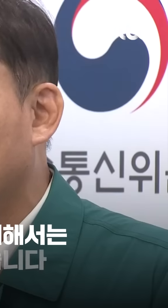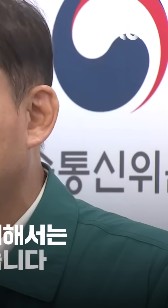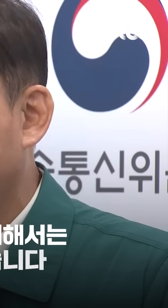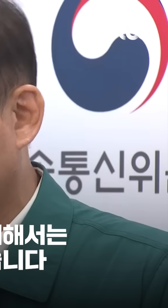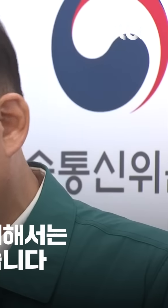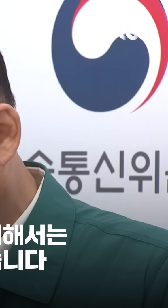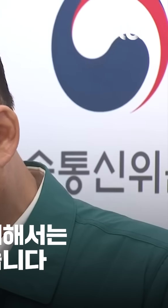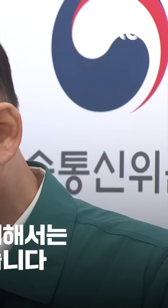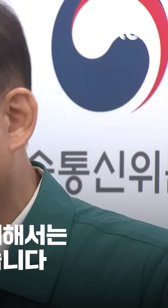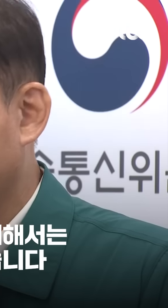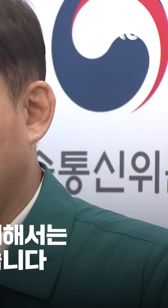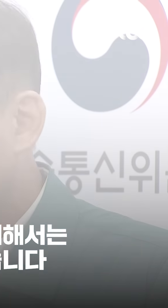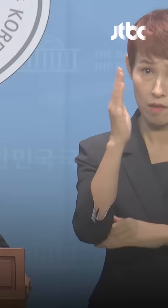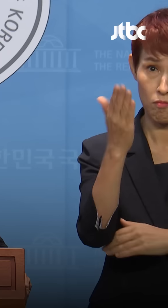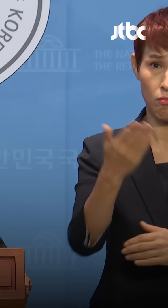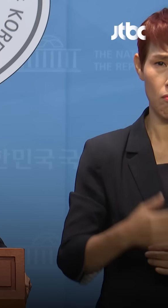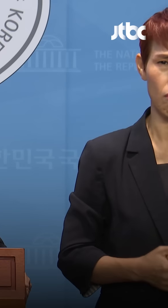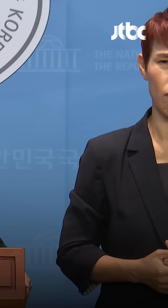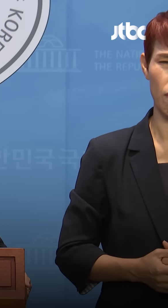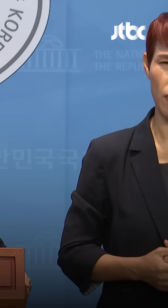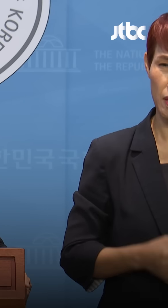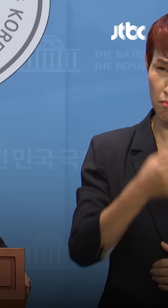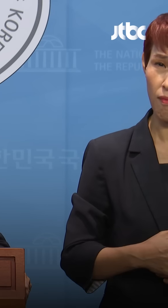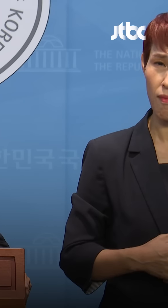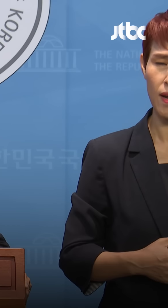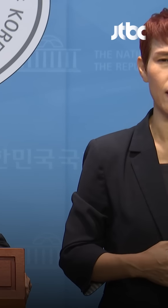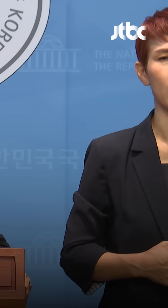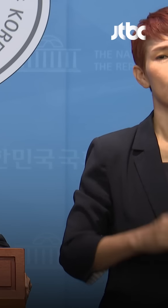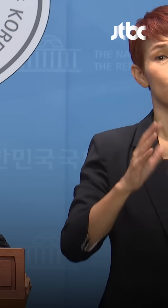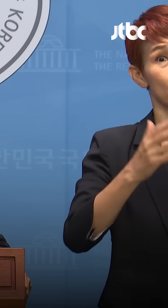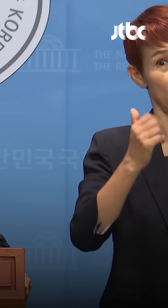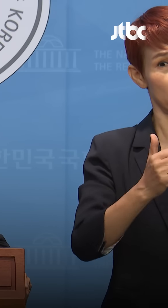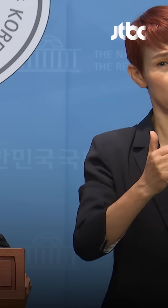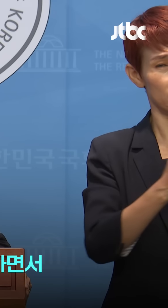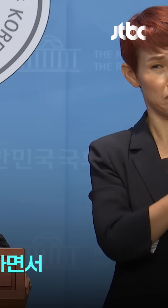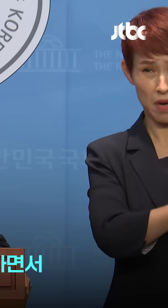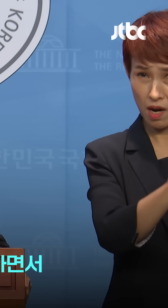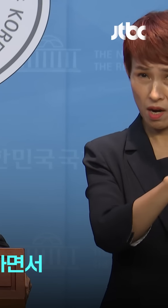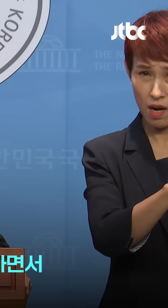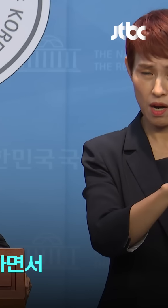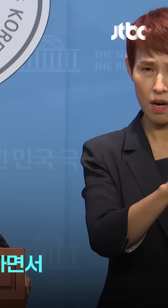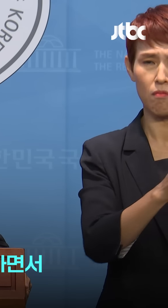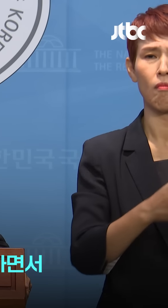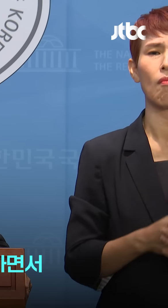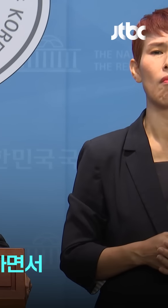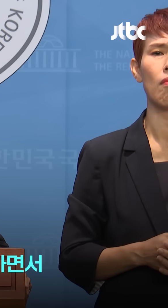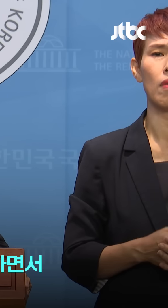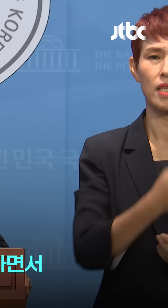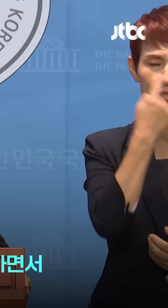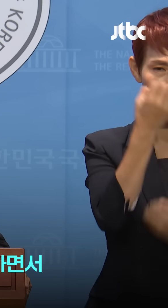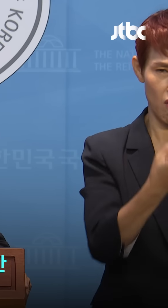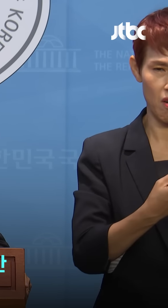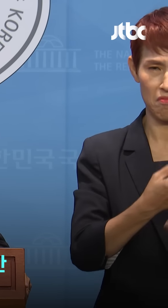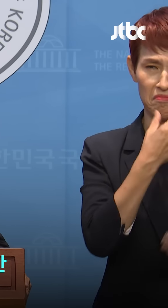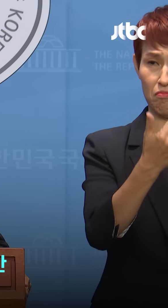대해선 이중적 태도라고 꼬집었습니다. 많이 아프셨습니까? 국회에는 권한이 없다며 선임 과정에 대한 증언을